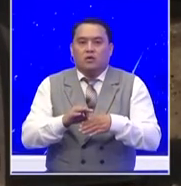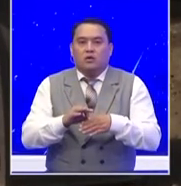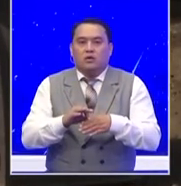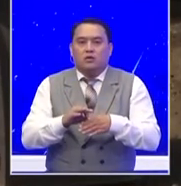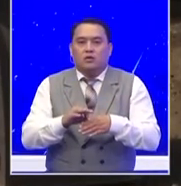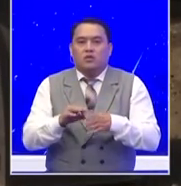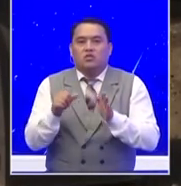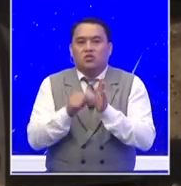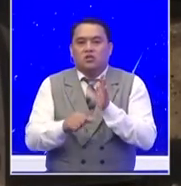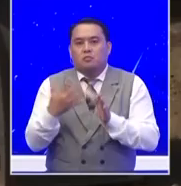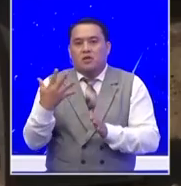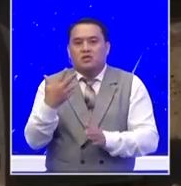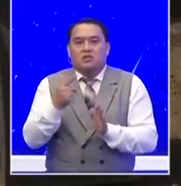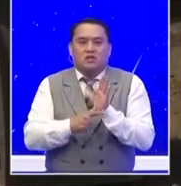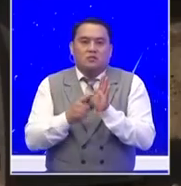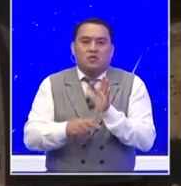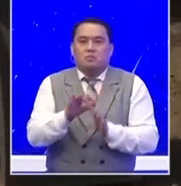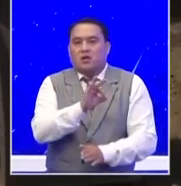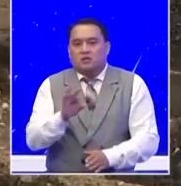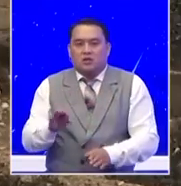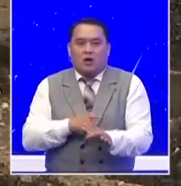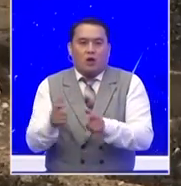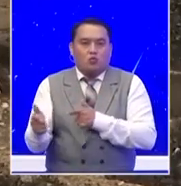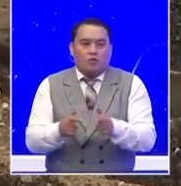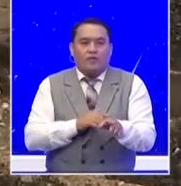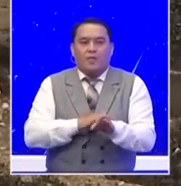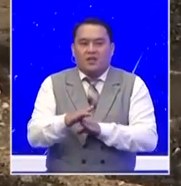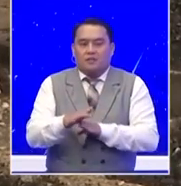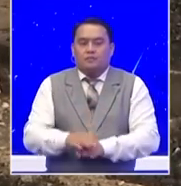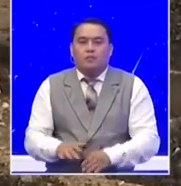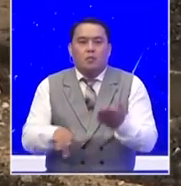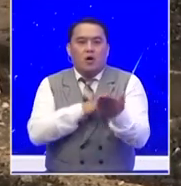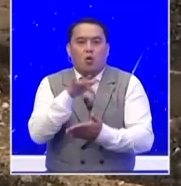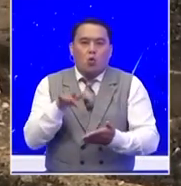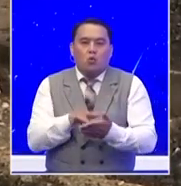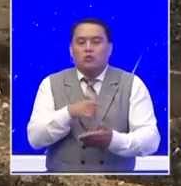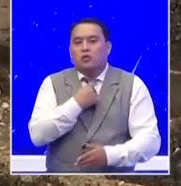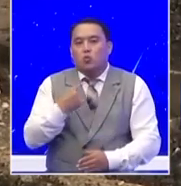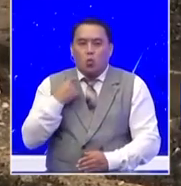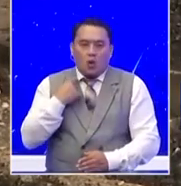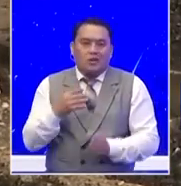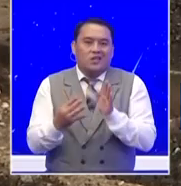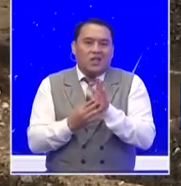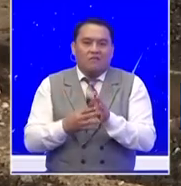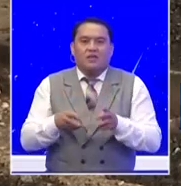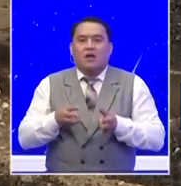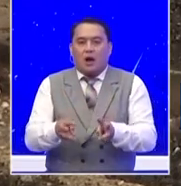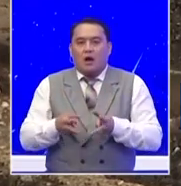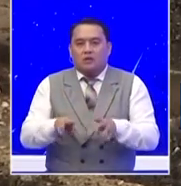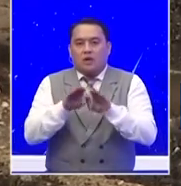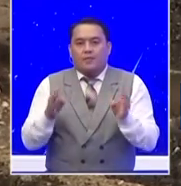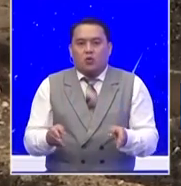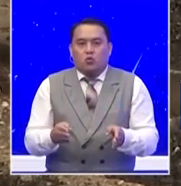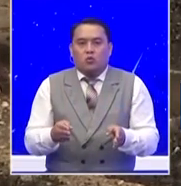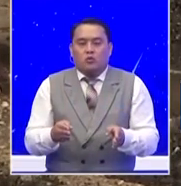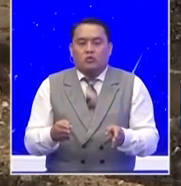на 65-70% уже работы выполнены. По городу Талдыкурган имеется 9 котельных, это самая большая котельная, это у нас